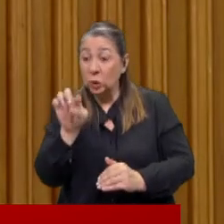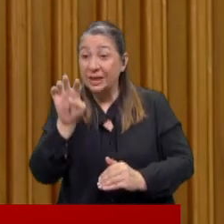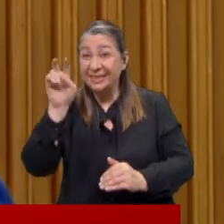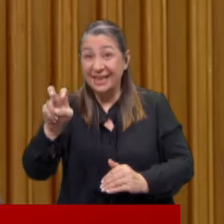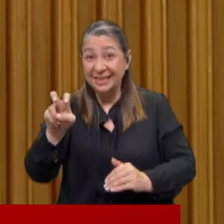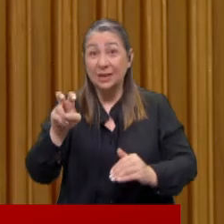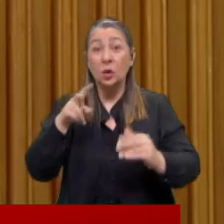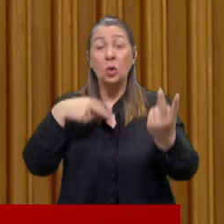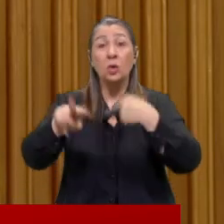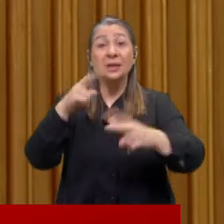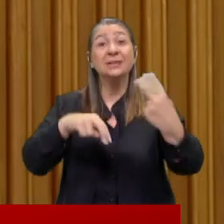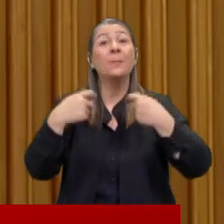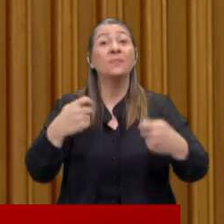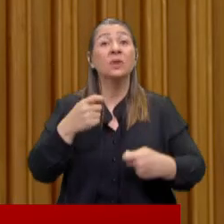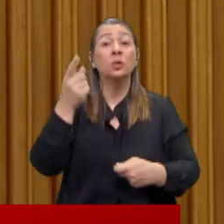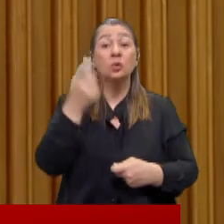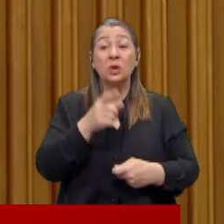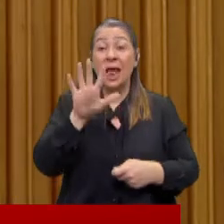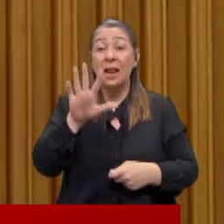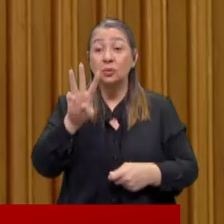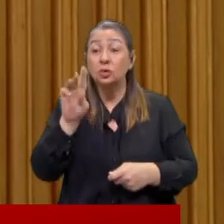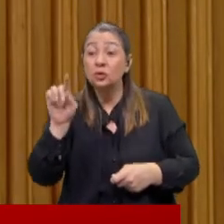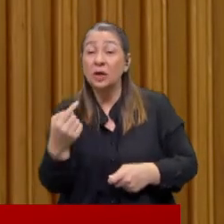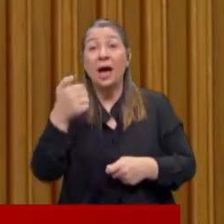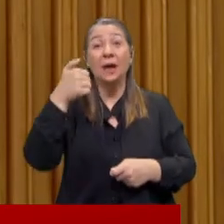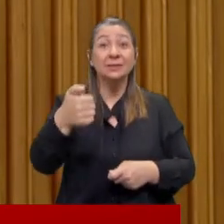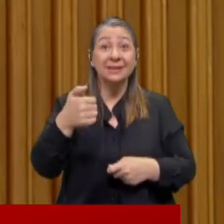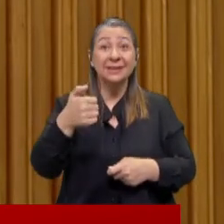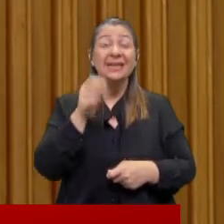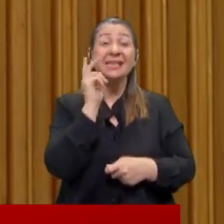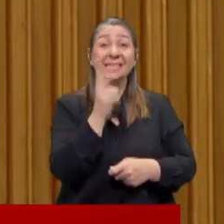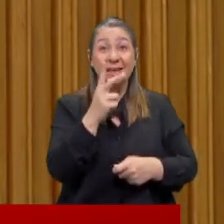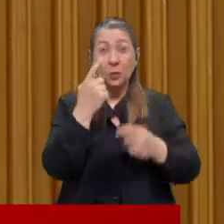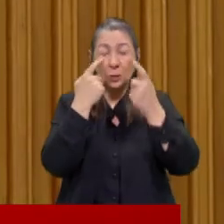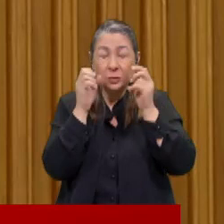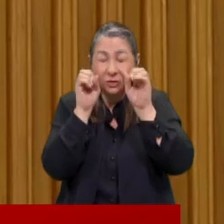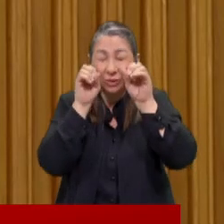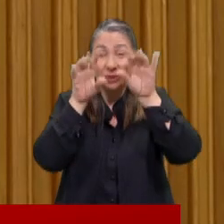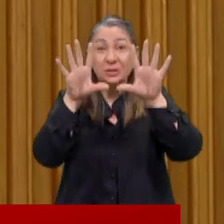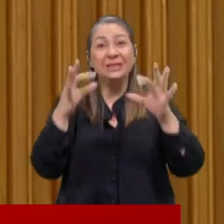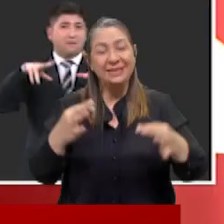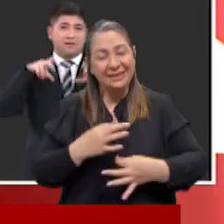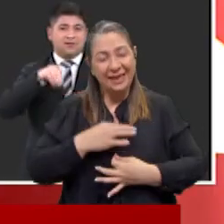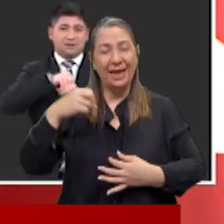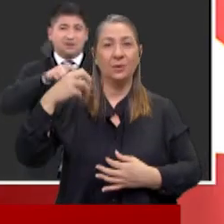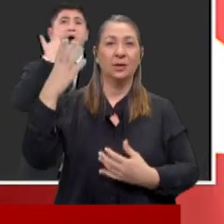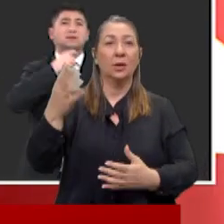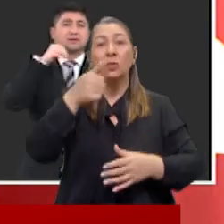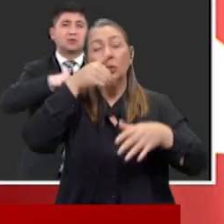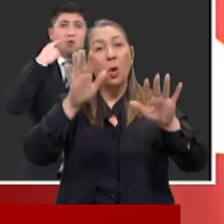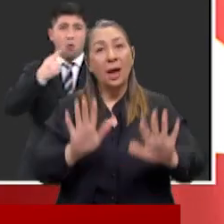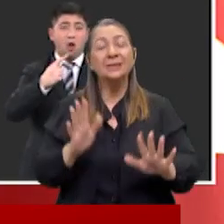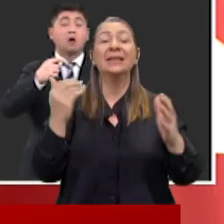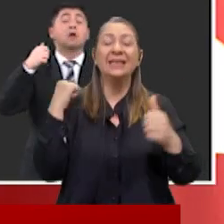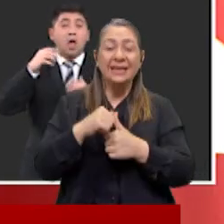%43.8, ulaşım masrafları %53.6. Senin de gözlerin ışıldıyor mu Sayın Erdoğan? Doğalgaz ve